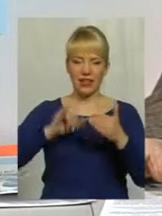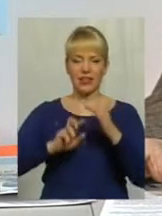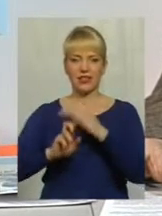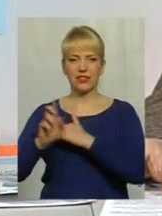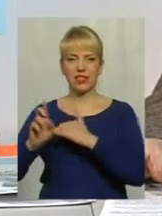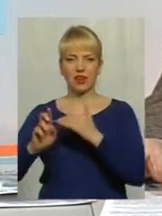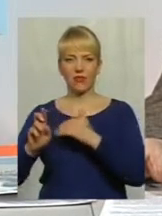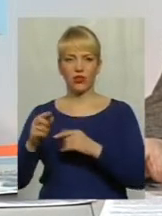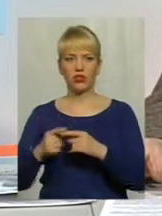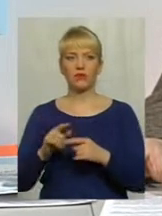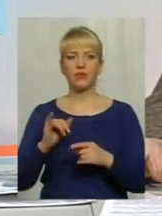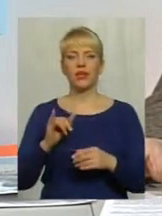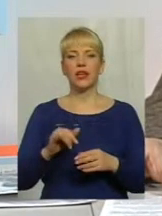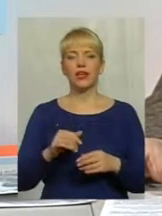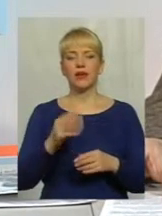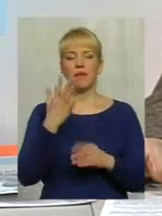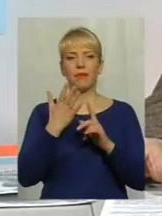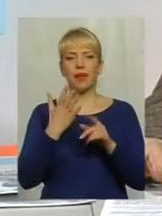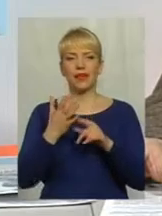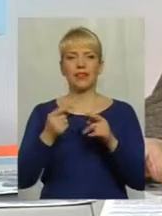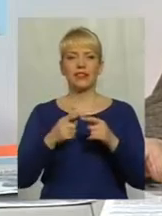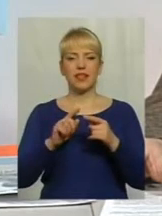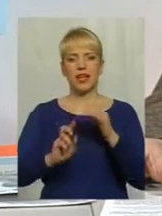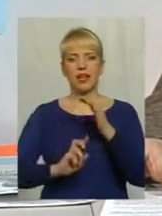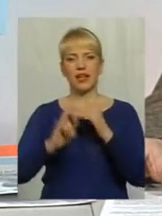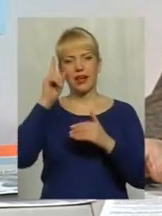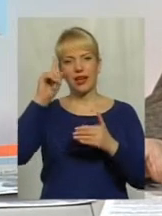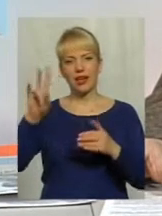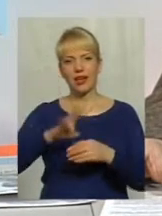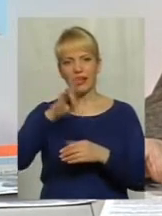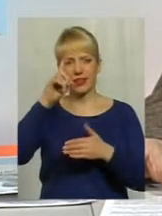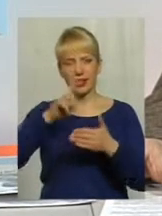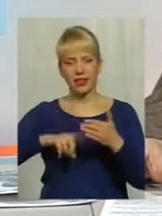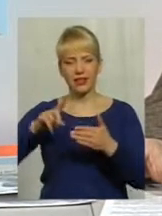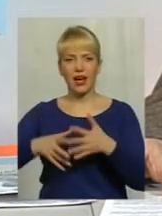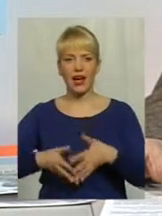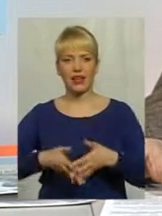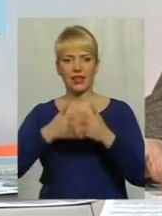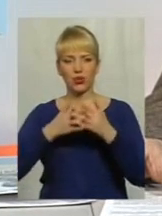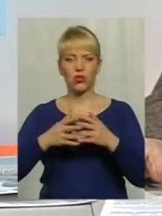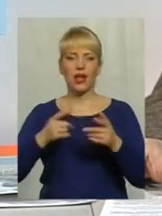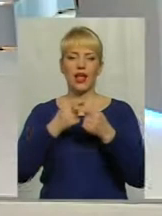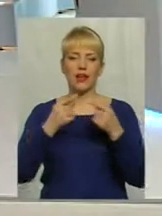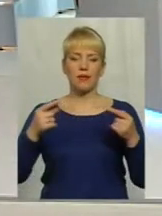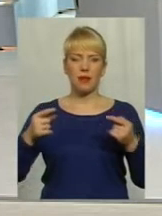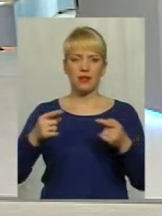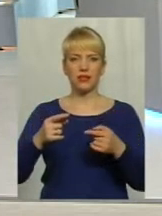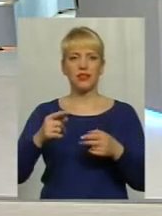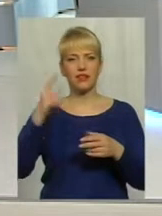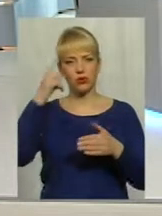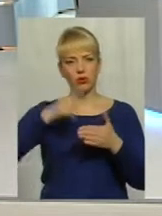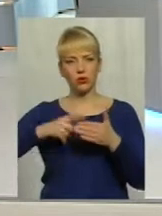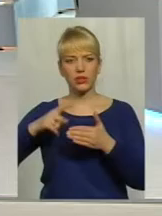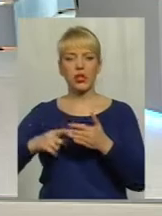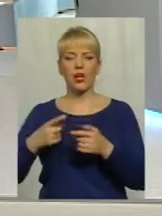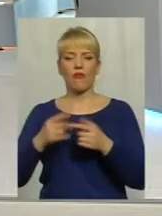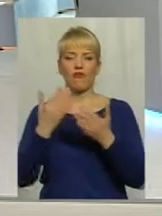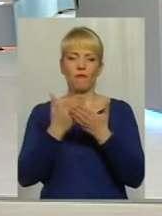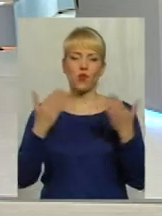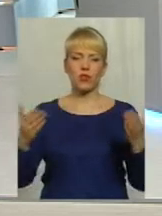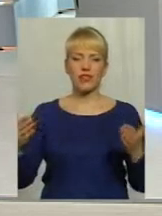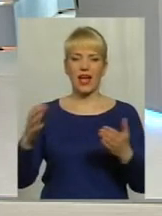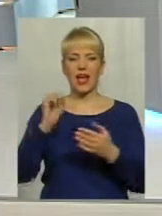людства, релігійна архітектура, сакральне мистецтво, література, предмети культу, атрибутики, релігійні предмети у фондах музеїв та